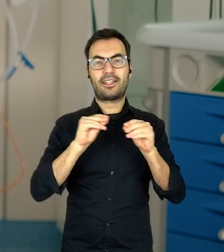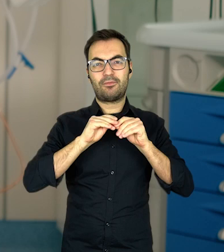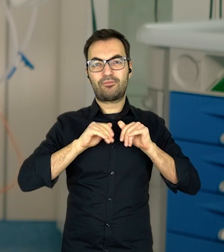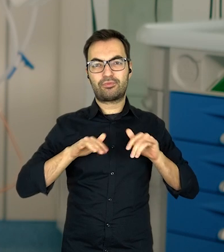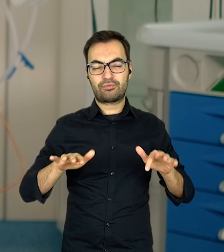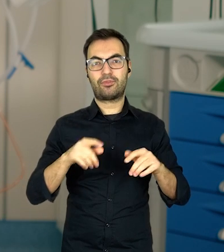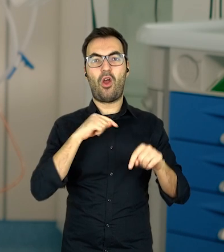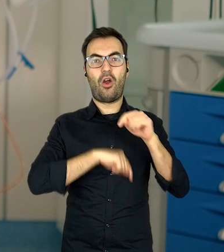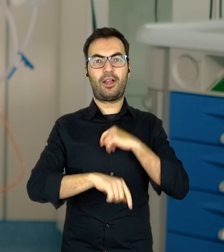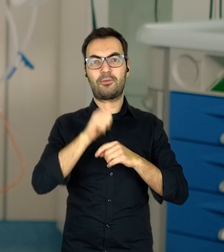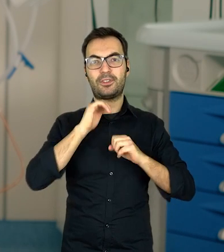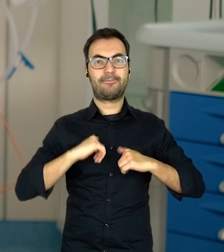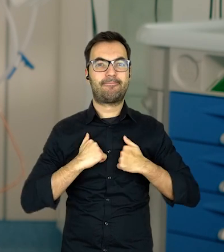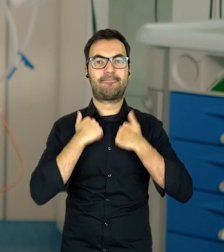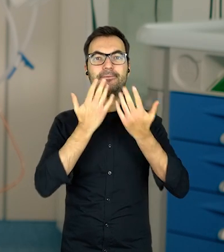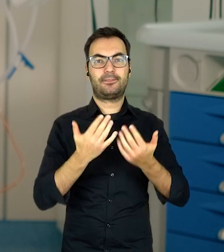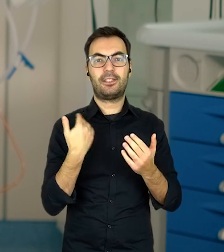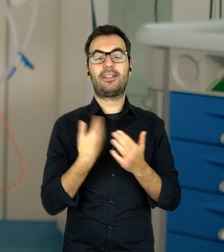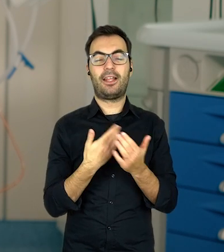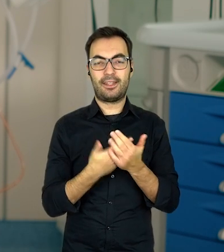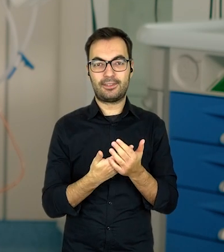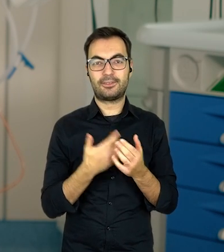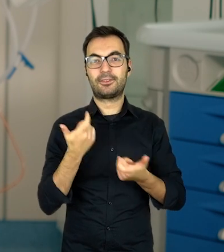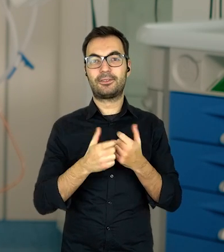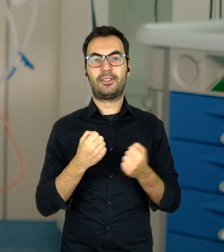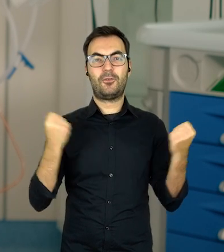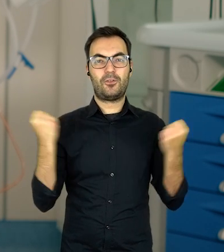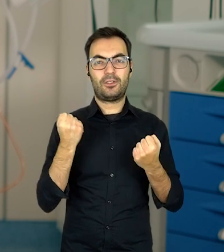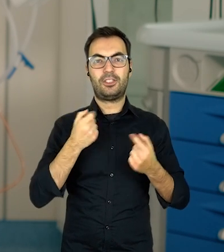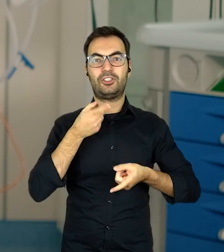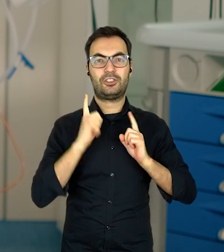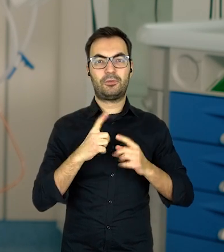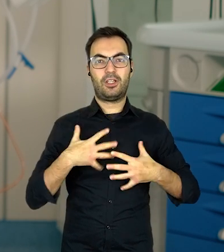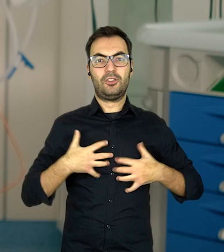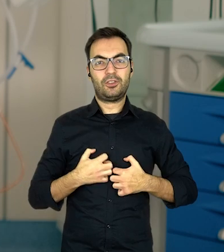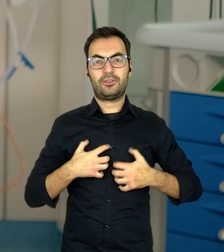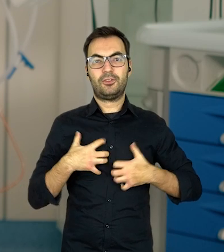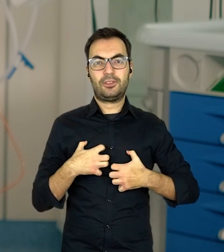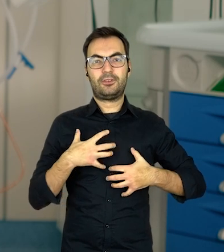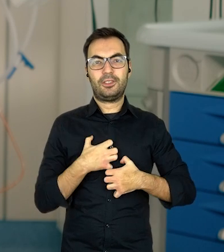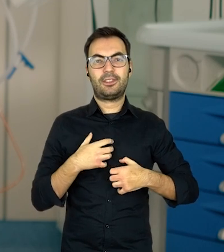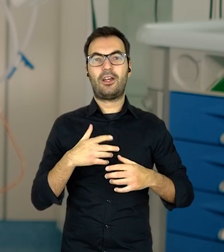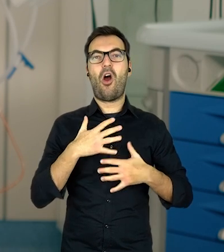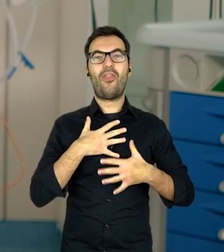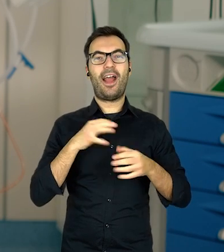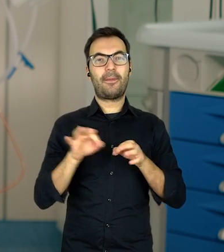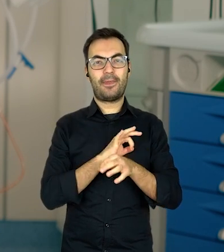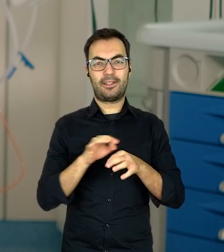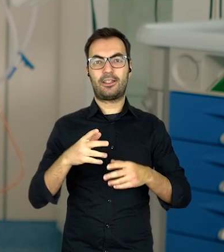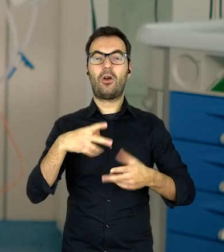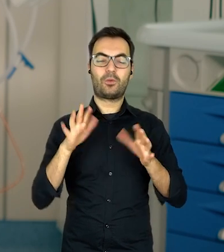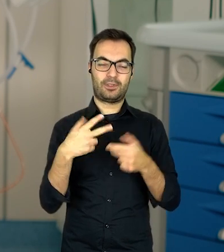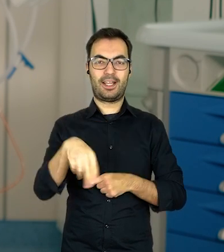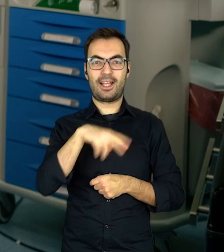mnożyć bakterie albo wirusy, organizm próbuje się tego pozbyć. Wówczas pojawiają się silne, szybkie skurcze mięśni odpowiedzialnych za